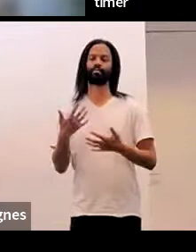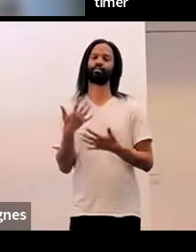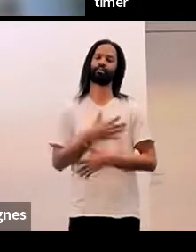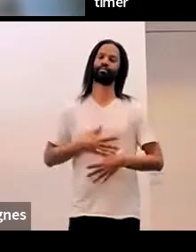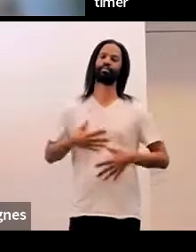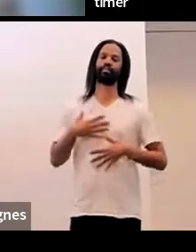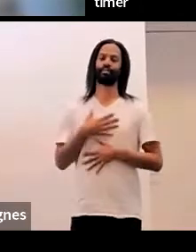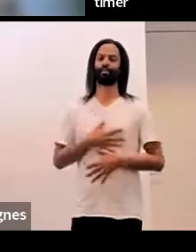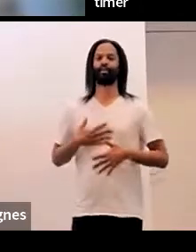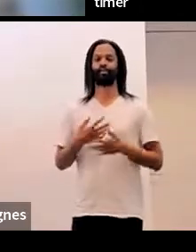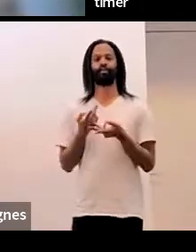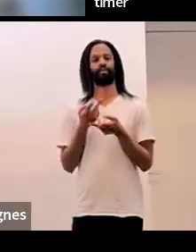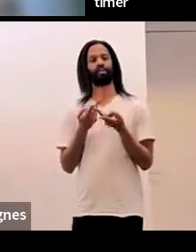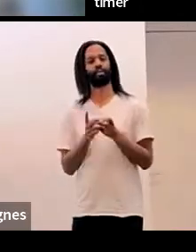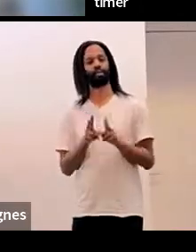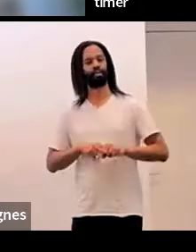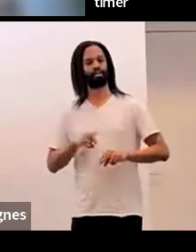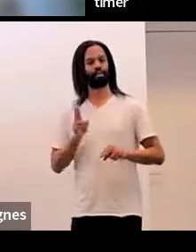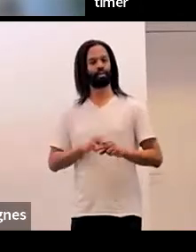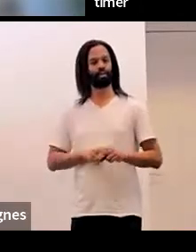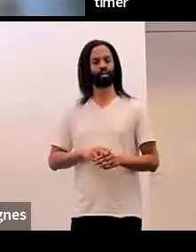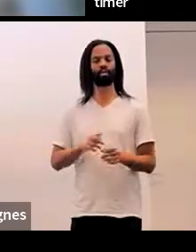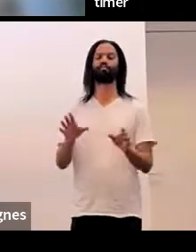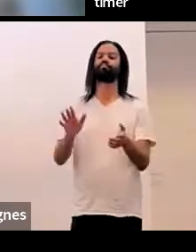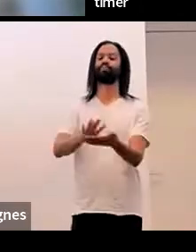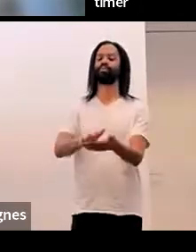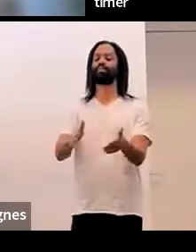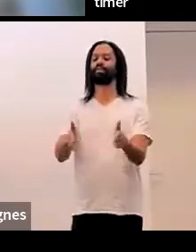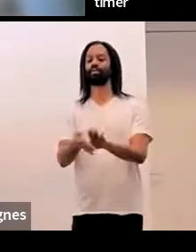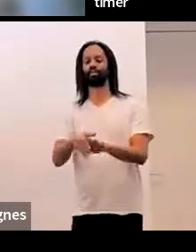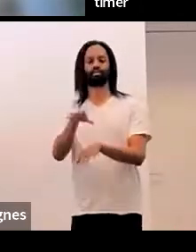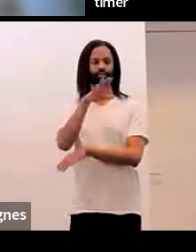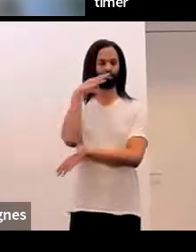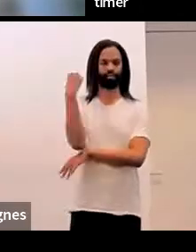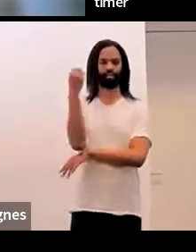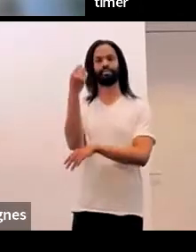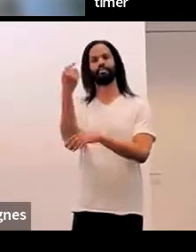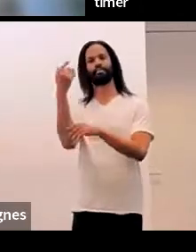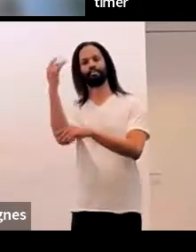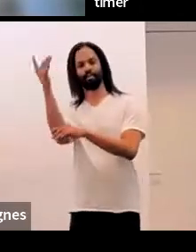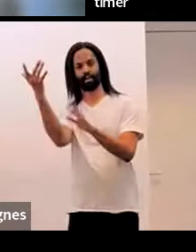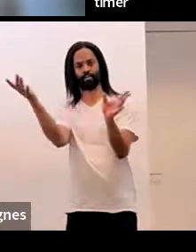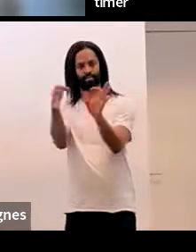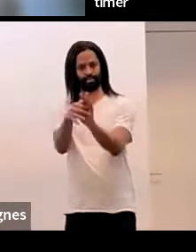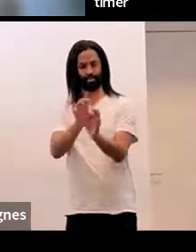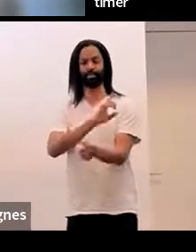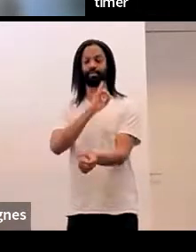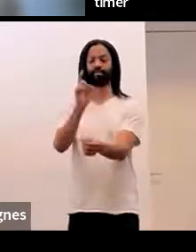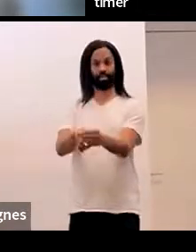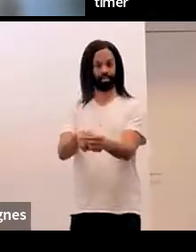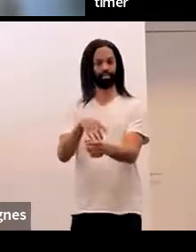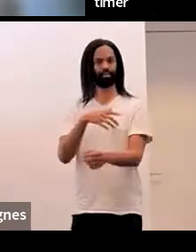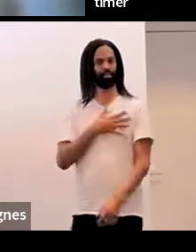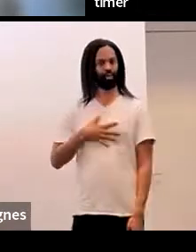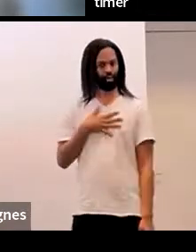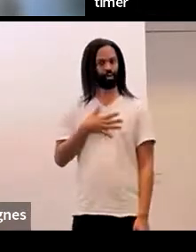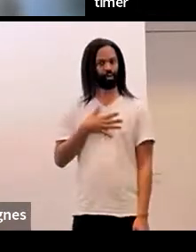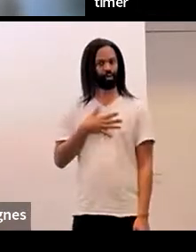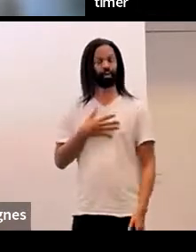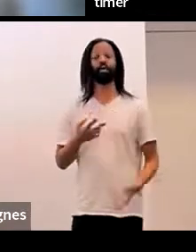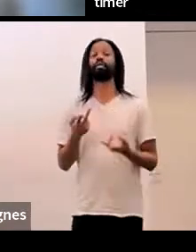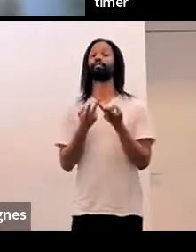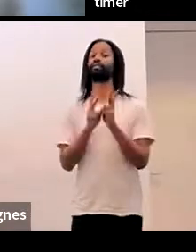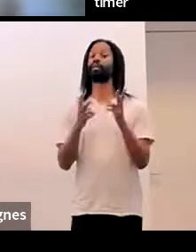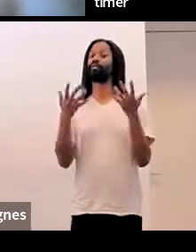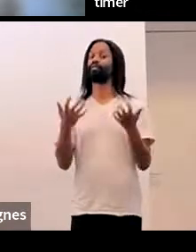la ville de Nancy à l'association des hommes et des arbres, adhésion qui engage durablement la ville dans sa politique forestière